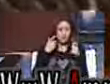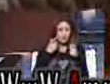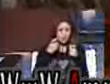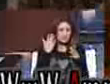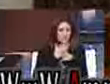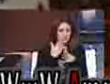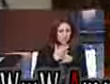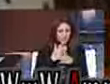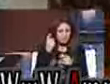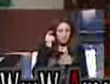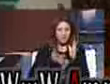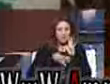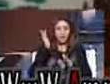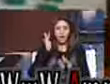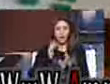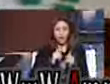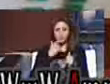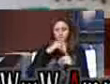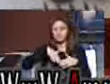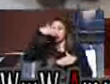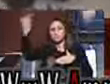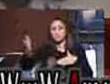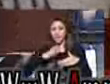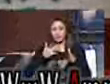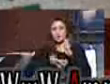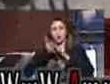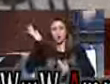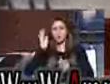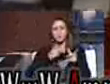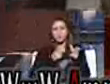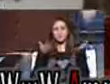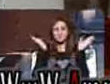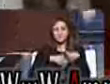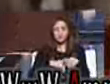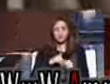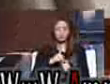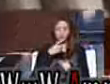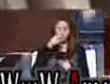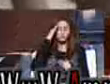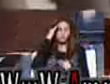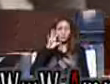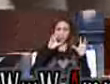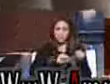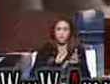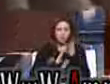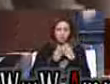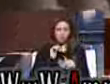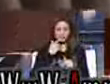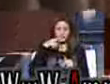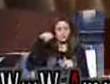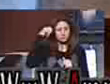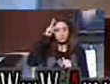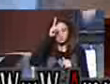كانت من المفترض ان تهرب الى الضفه الاخرى يعني. شكرا الأستاذ سينود مدير مكتب